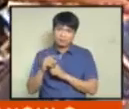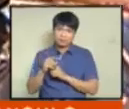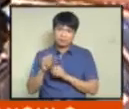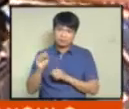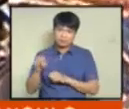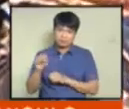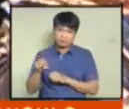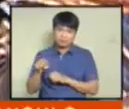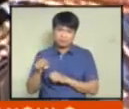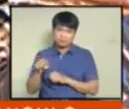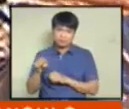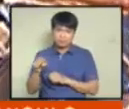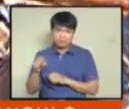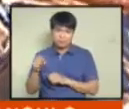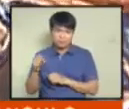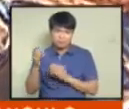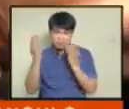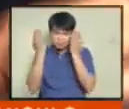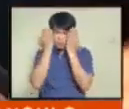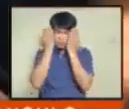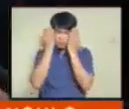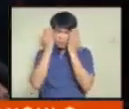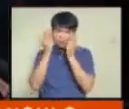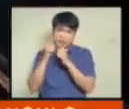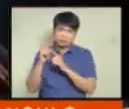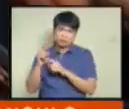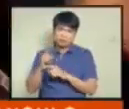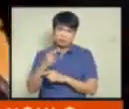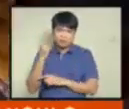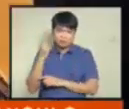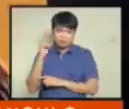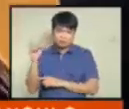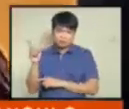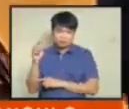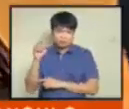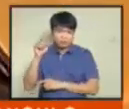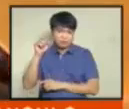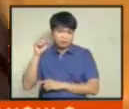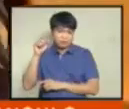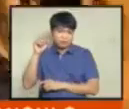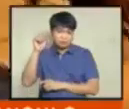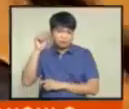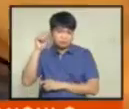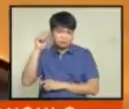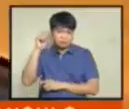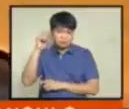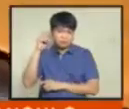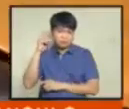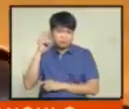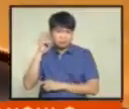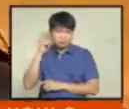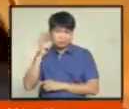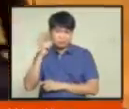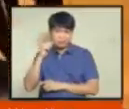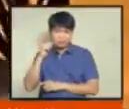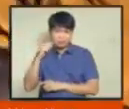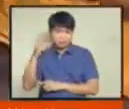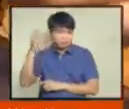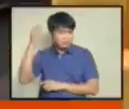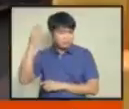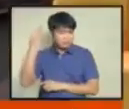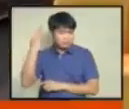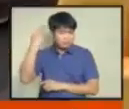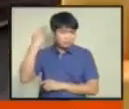May patapya si Mayor. May bangs. Kaya naman si ate, sinamahan na din ng pagpapakulay ang pagpapagupit niya ng